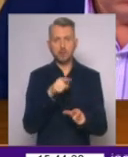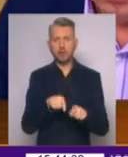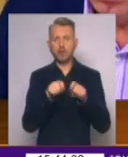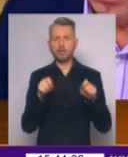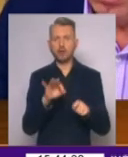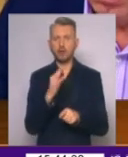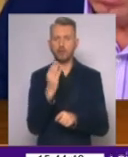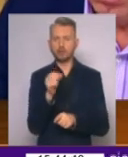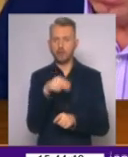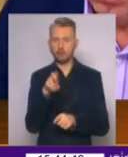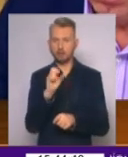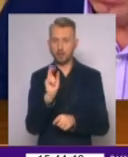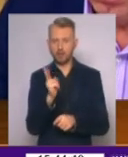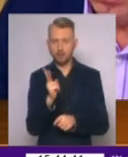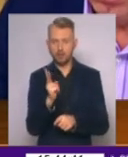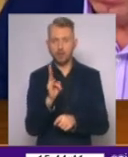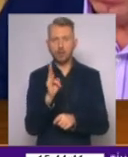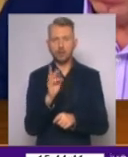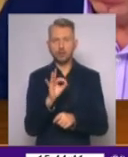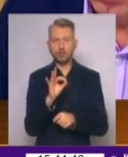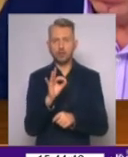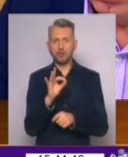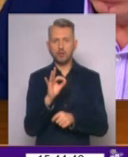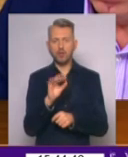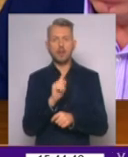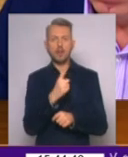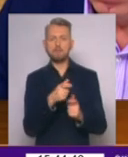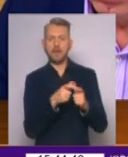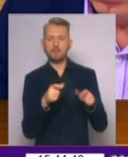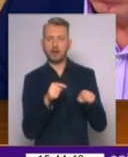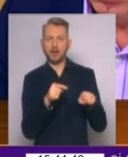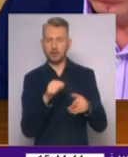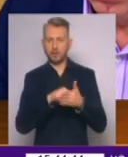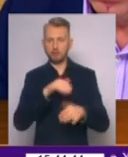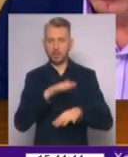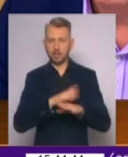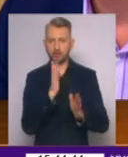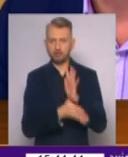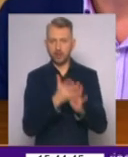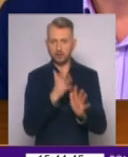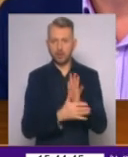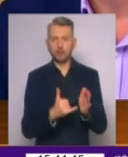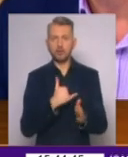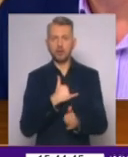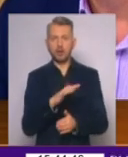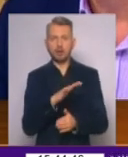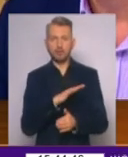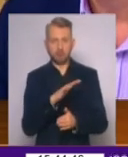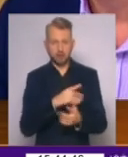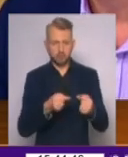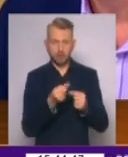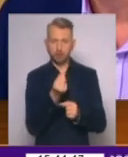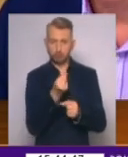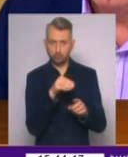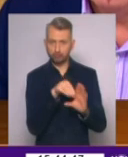в счет-банке. Но на первой карте от банка «Крещатик» у нас была определенная